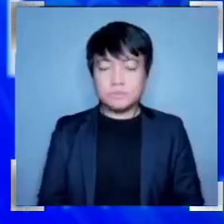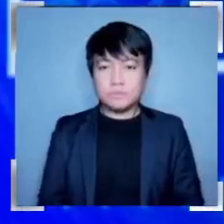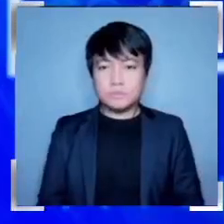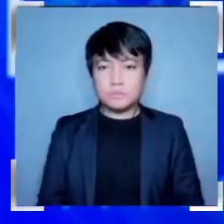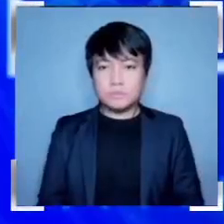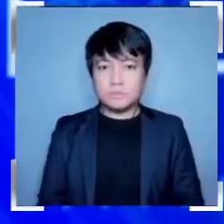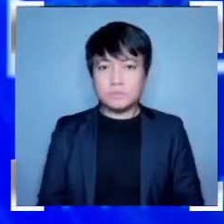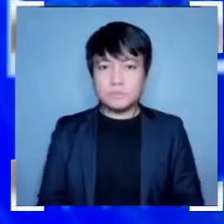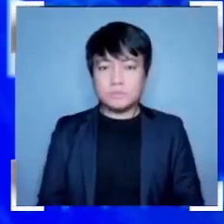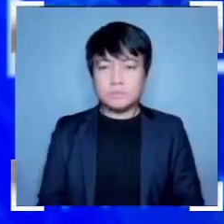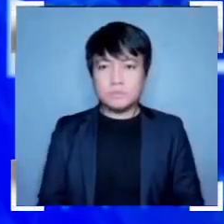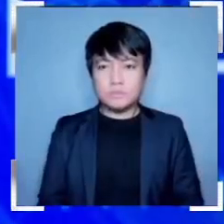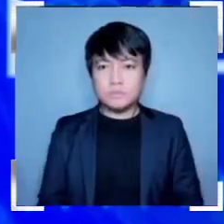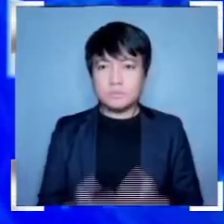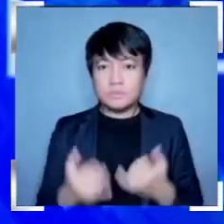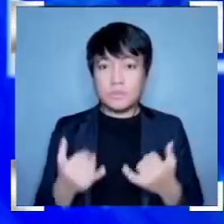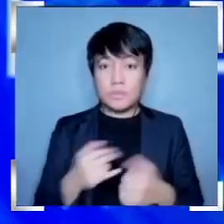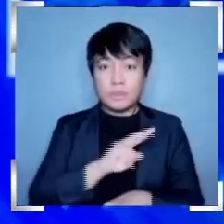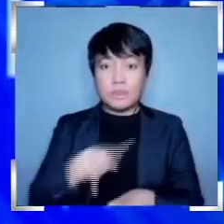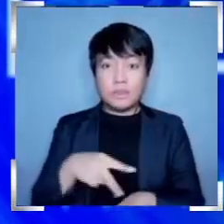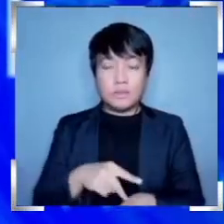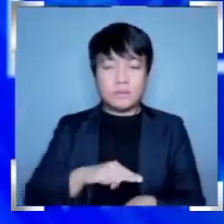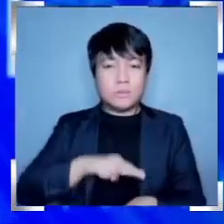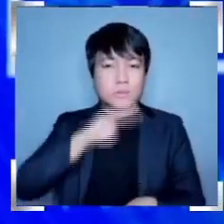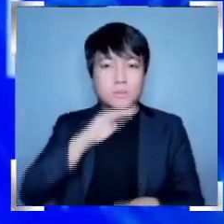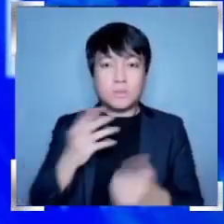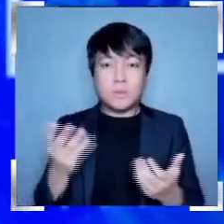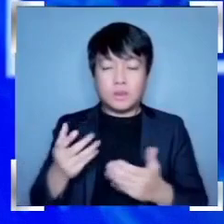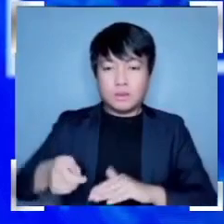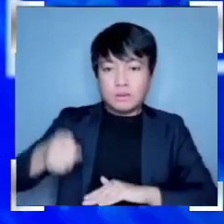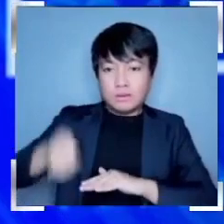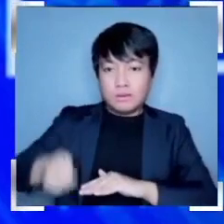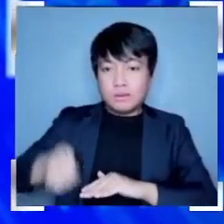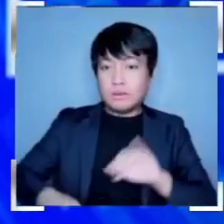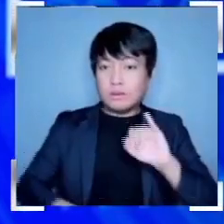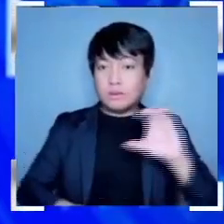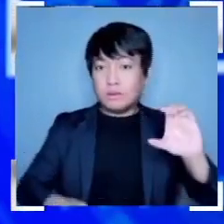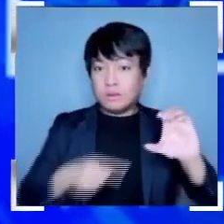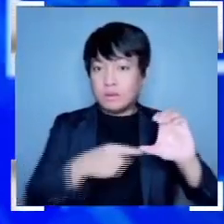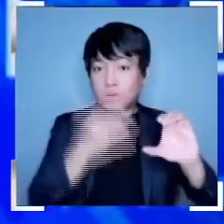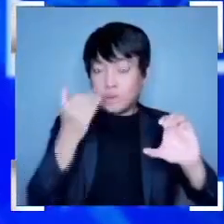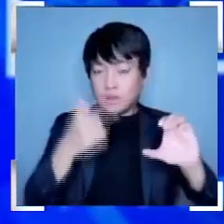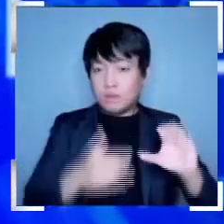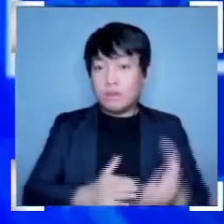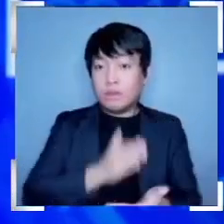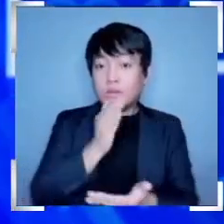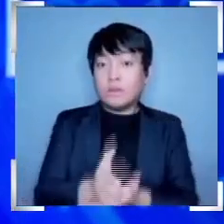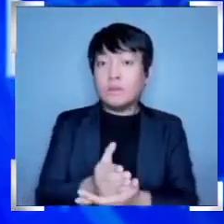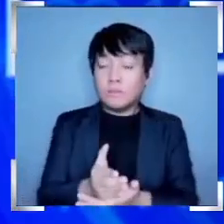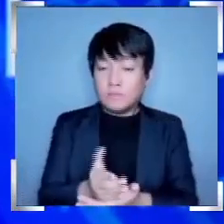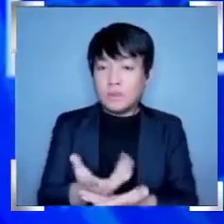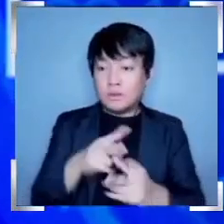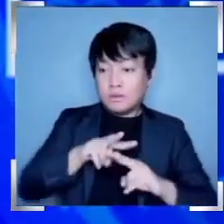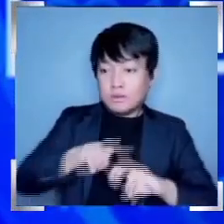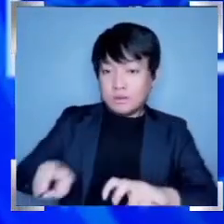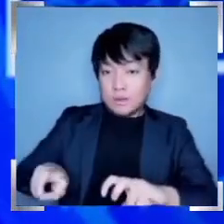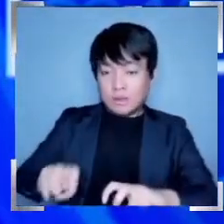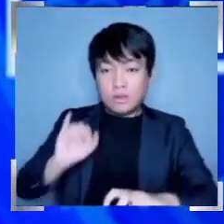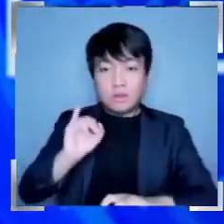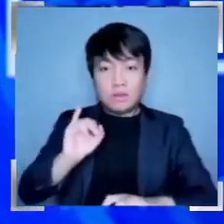Bigo ang apela ng Pilipinas sa International Criminal Court na itigil ang imbestigasyon sa kampanya kontra droga ng Administrasyong